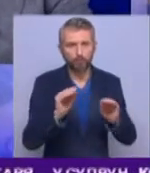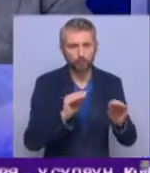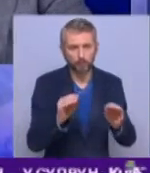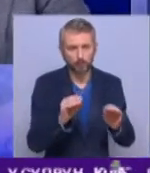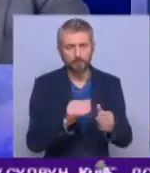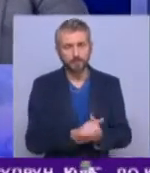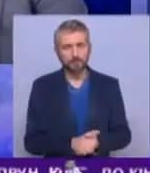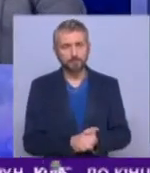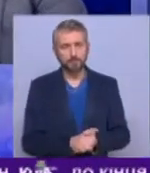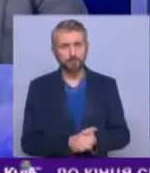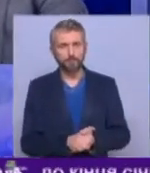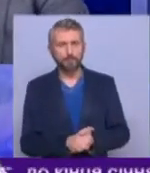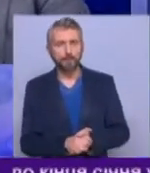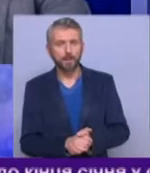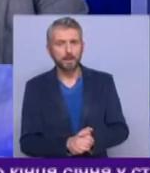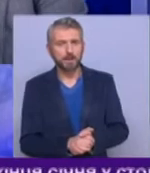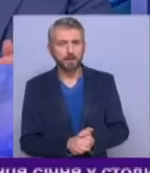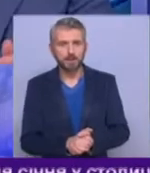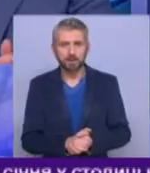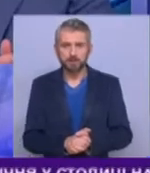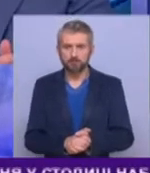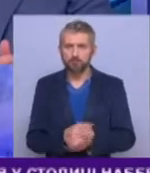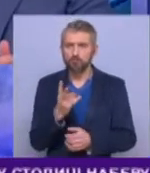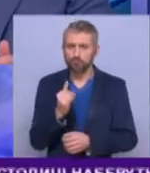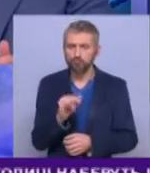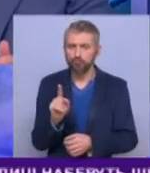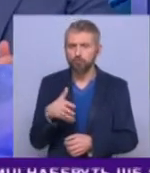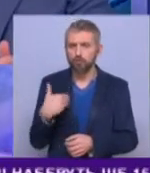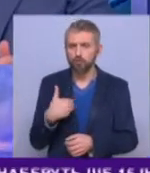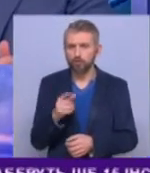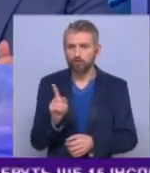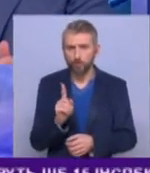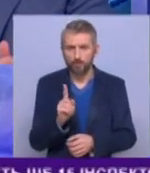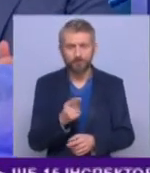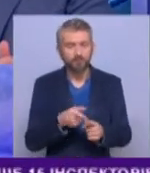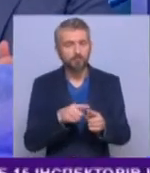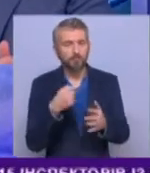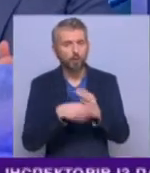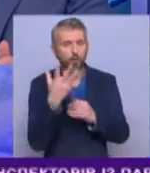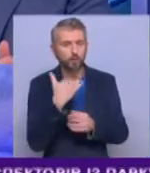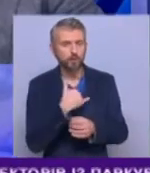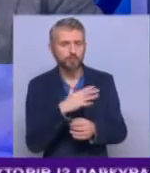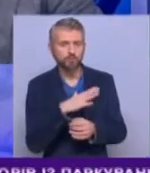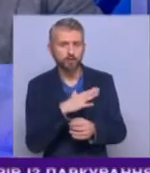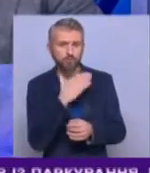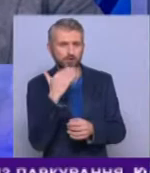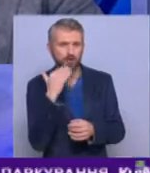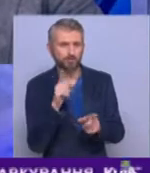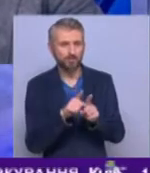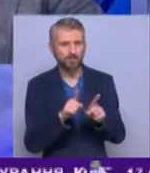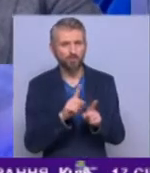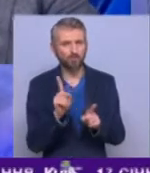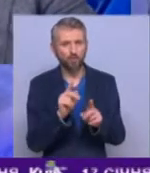комунального підприємства. Тобто це висвітлення і що? Це закликає те, що коли в нас бувають такі багато випадків, що недобросовісні